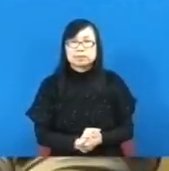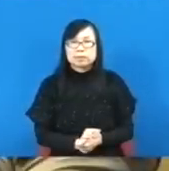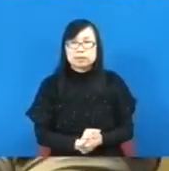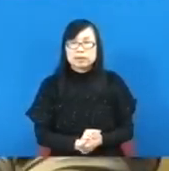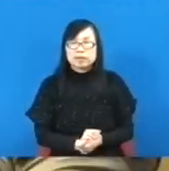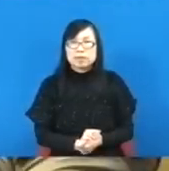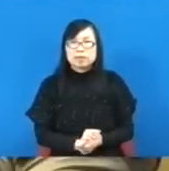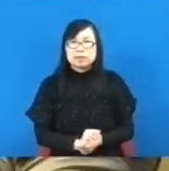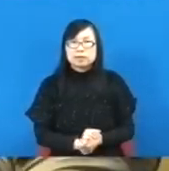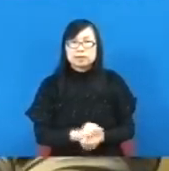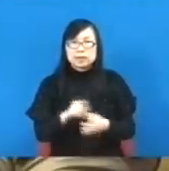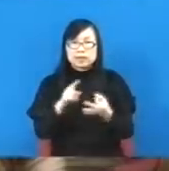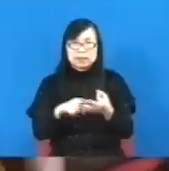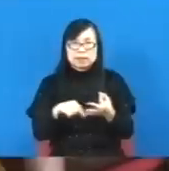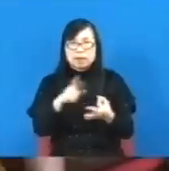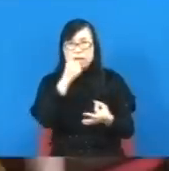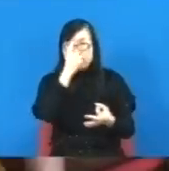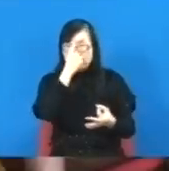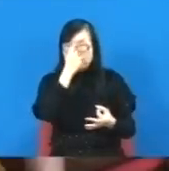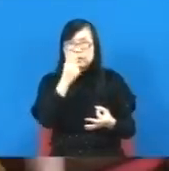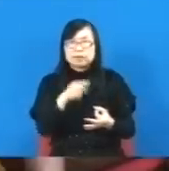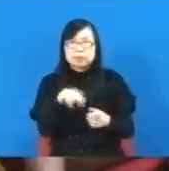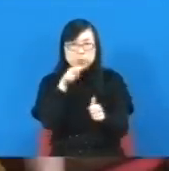就係而家你而家涼粉治港都係咁